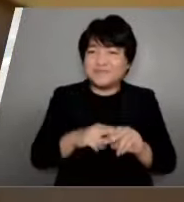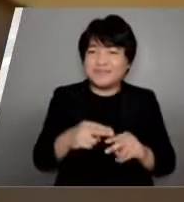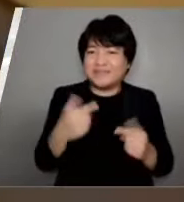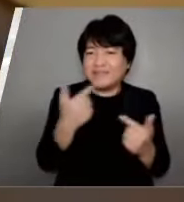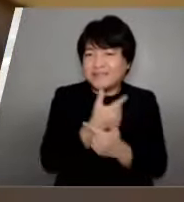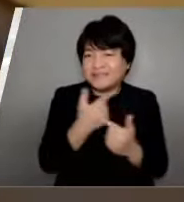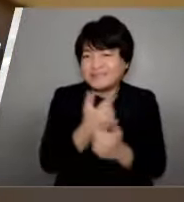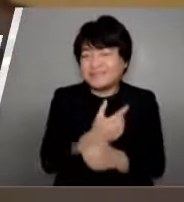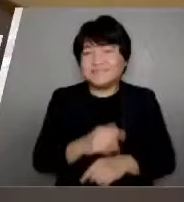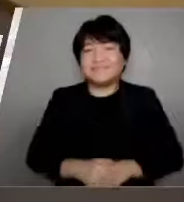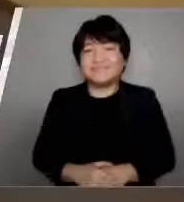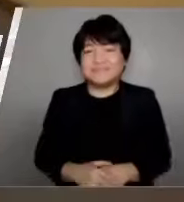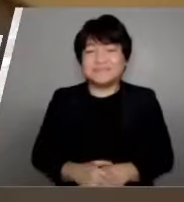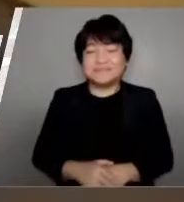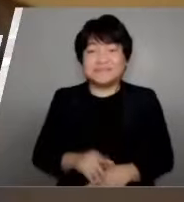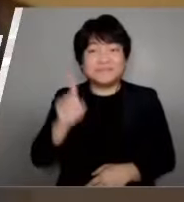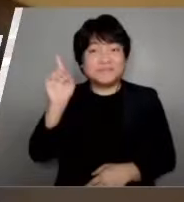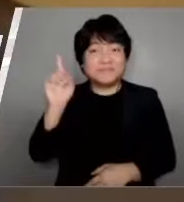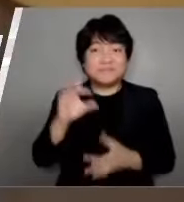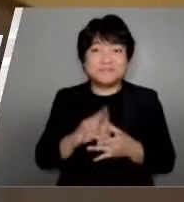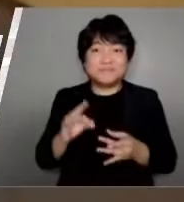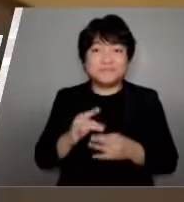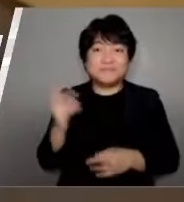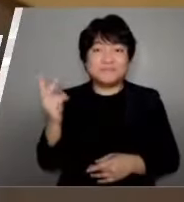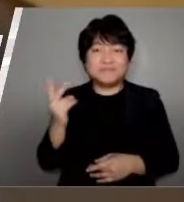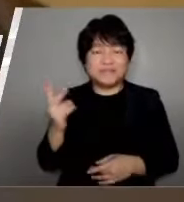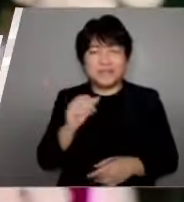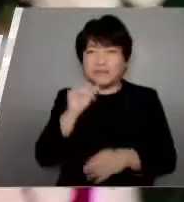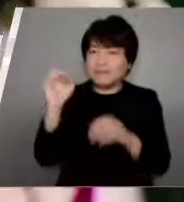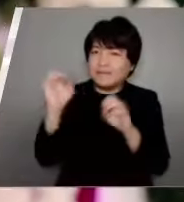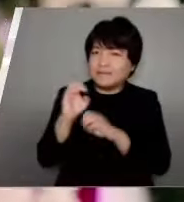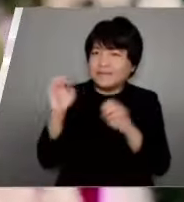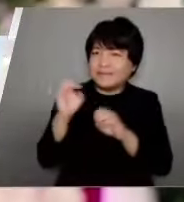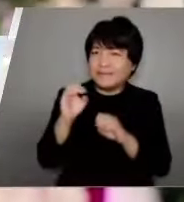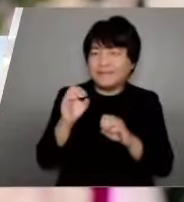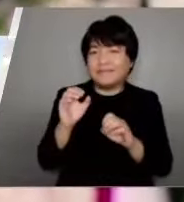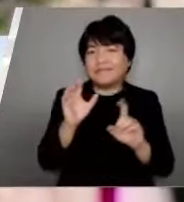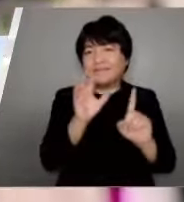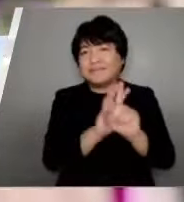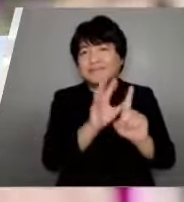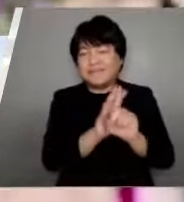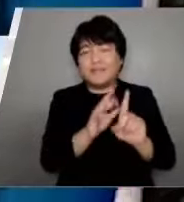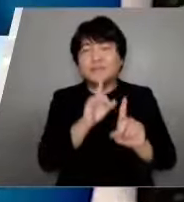expect. Kasi parang very natural naman kami ng araw na yon.